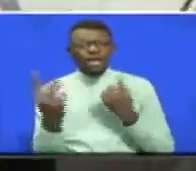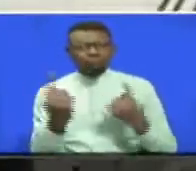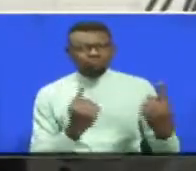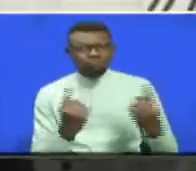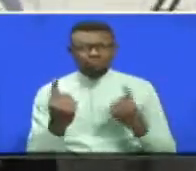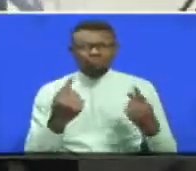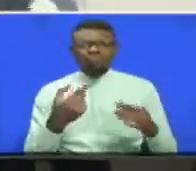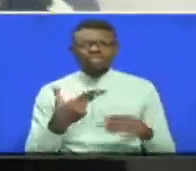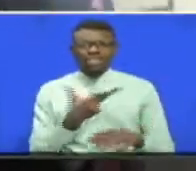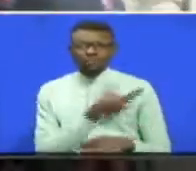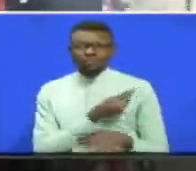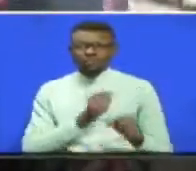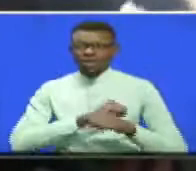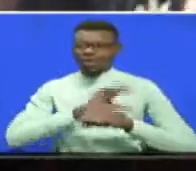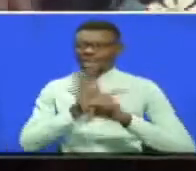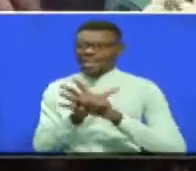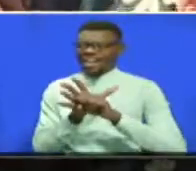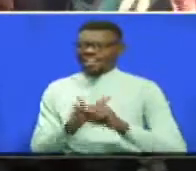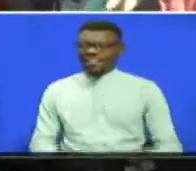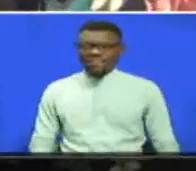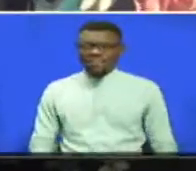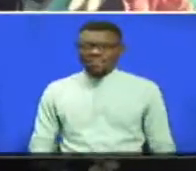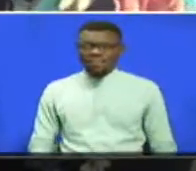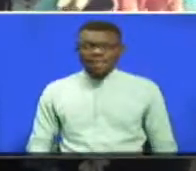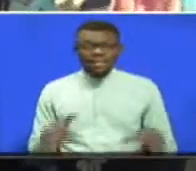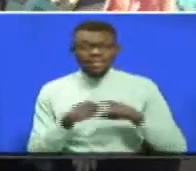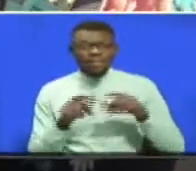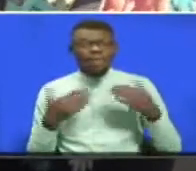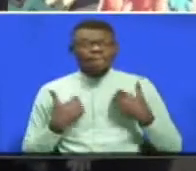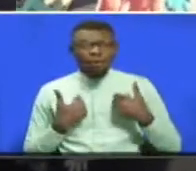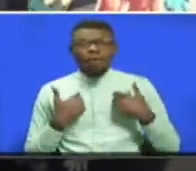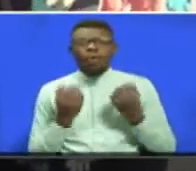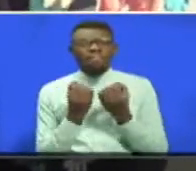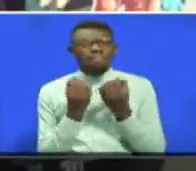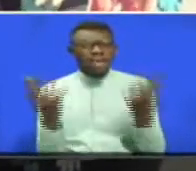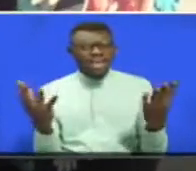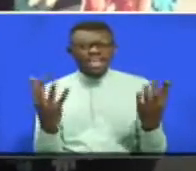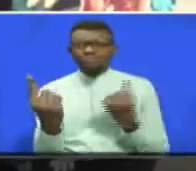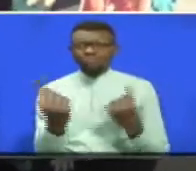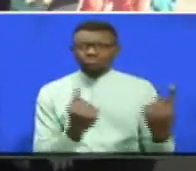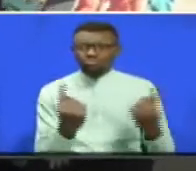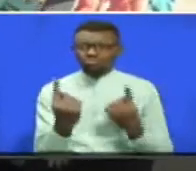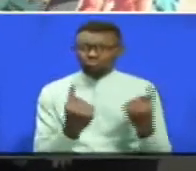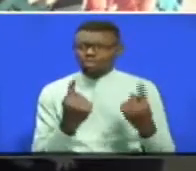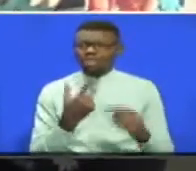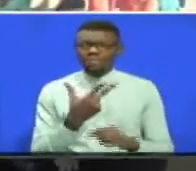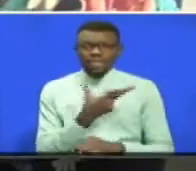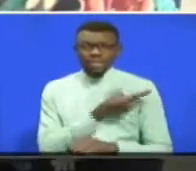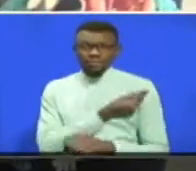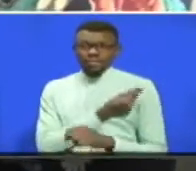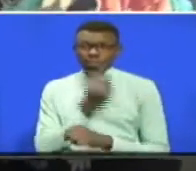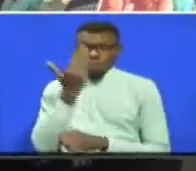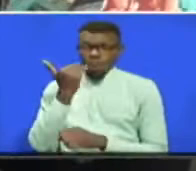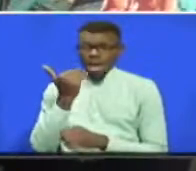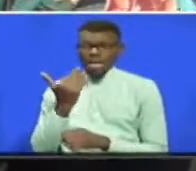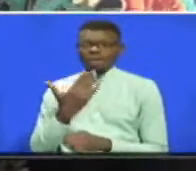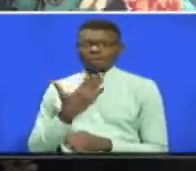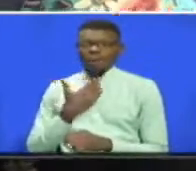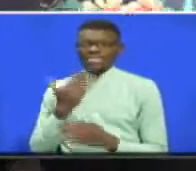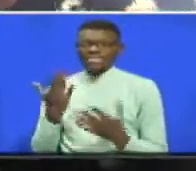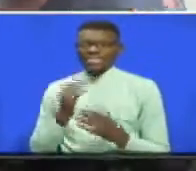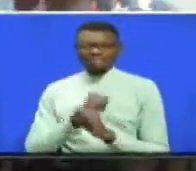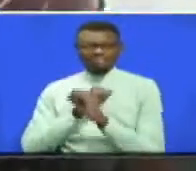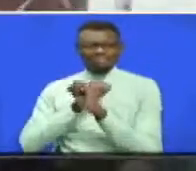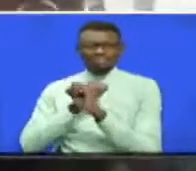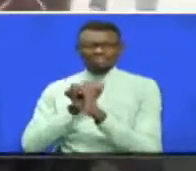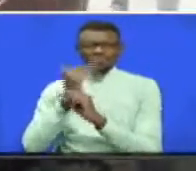Nairobi. Wakazi wa jiji wakijitokeza kwa wingi kupokea chanjo angalau wasije wakajuta pale sheria